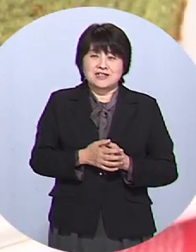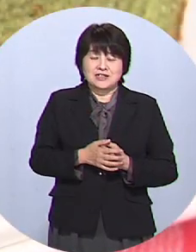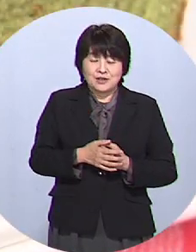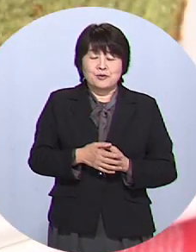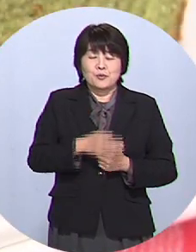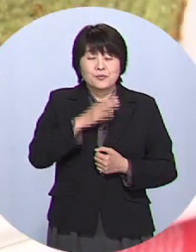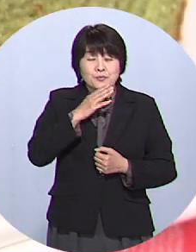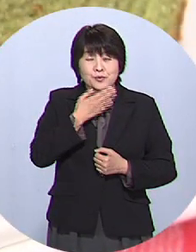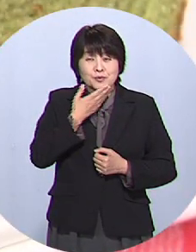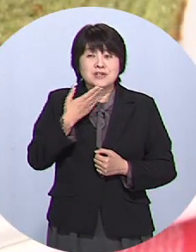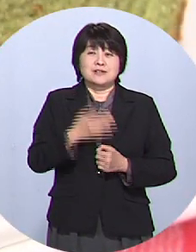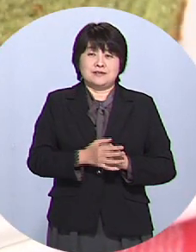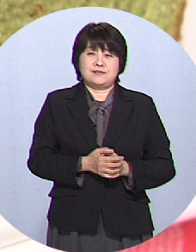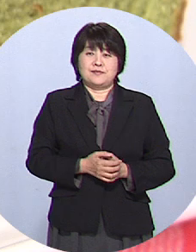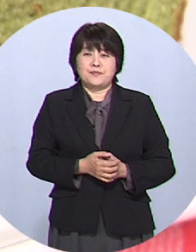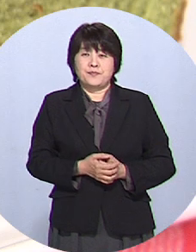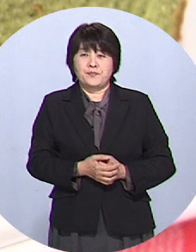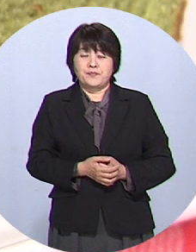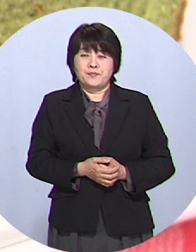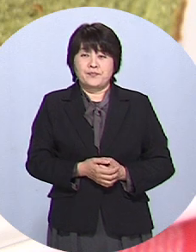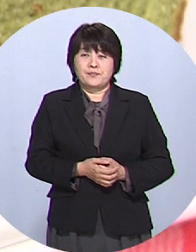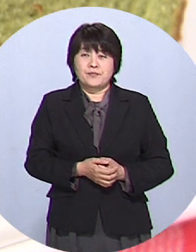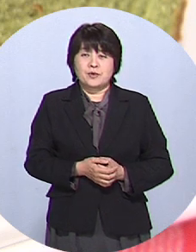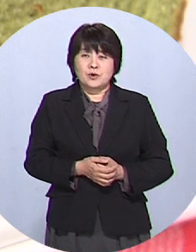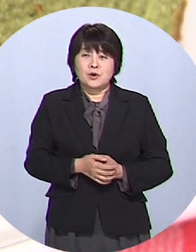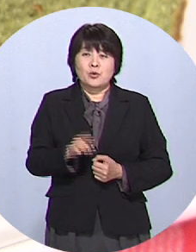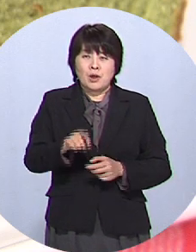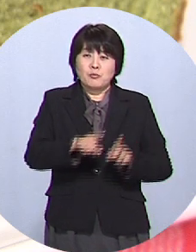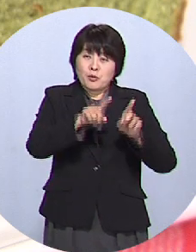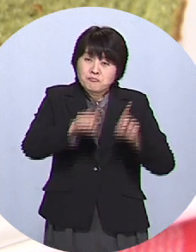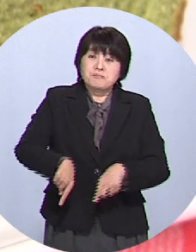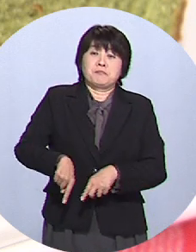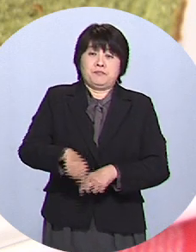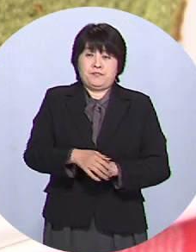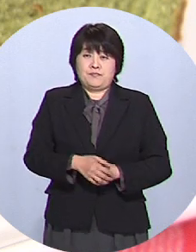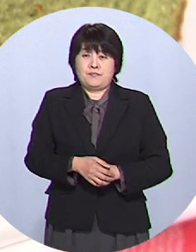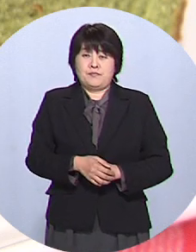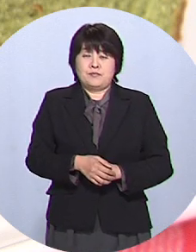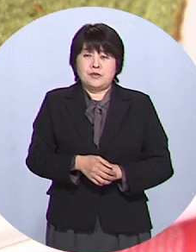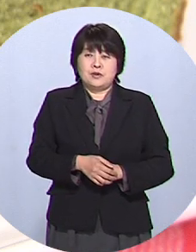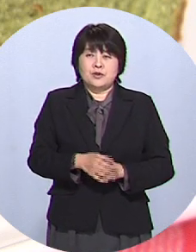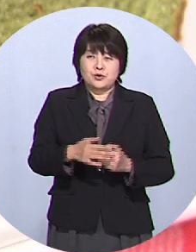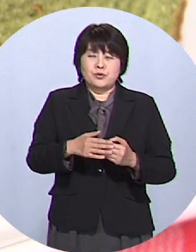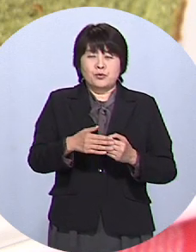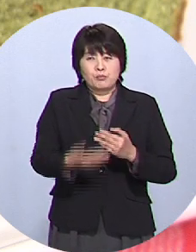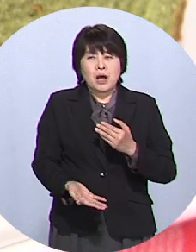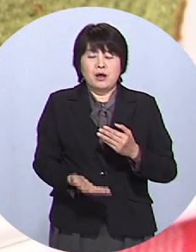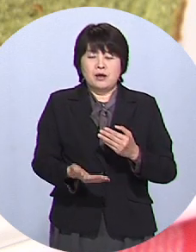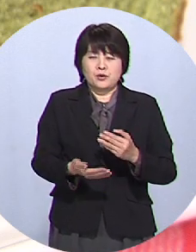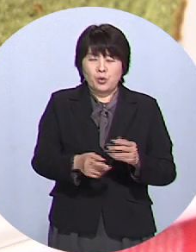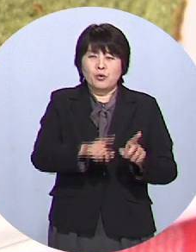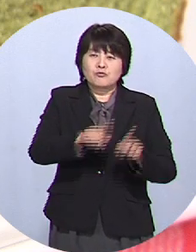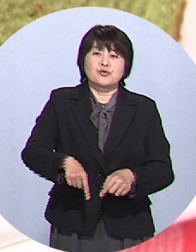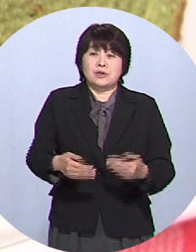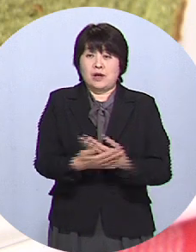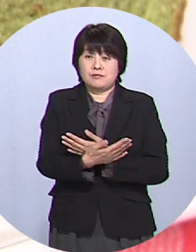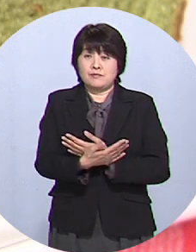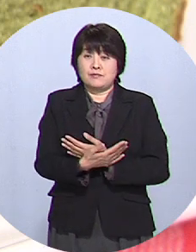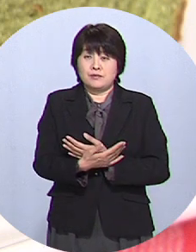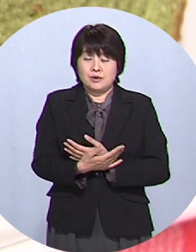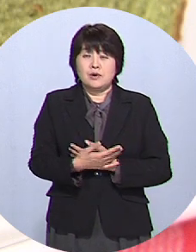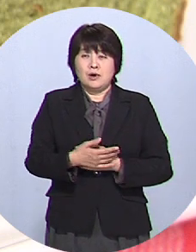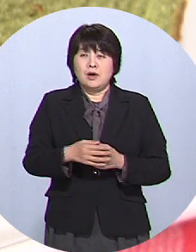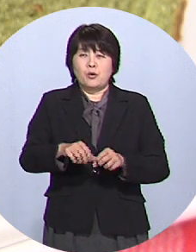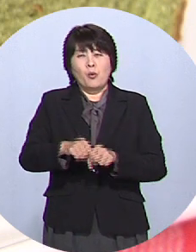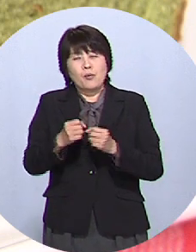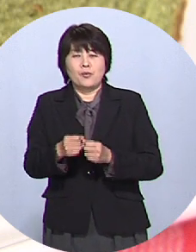り美味しい。 これがね、アウトレットなんですよ、はい、ちょっと欠けてるぐらいで、はい、お得に食べられる。 ちょっと安くなるんですよ。 そうなん